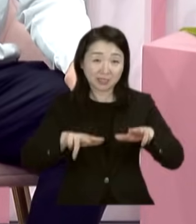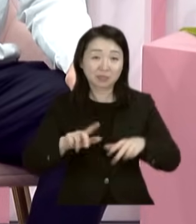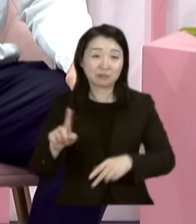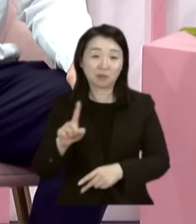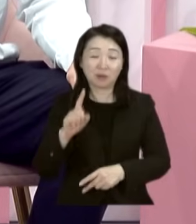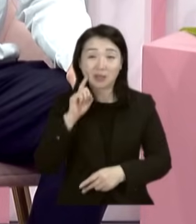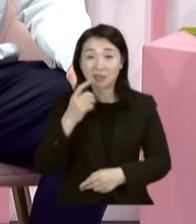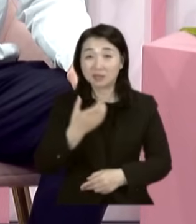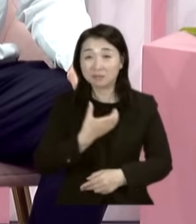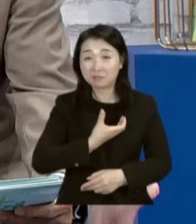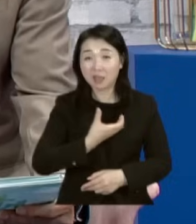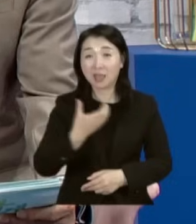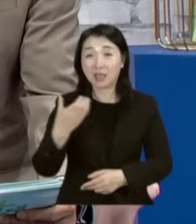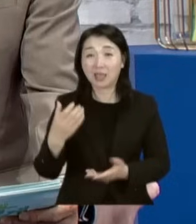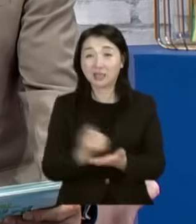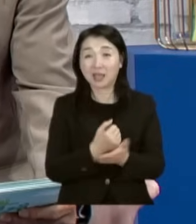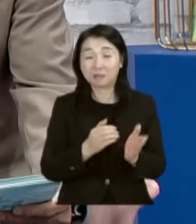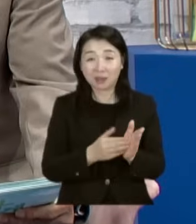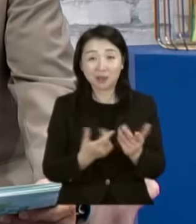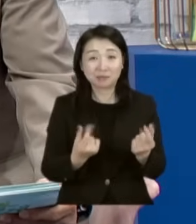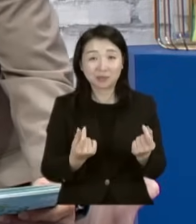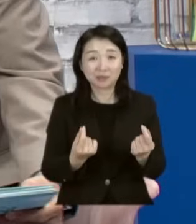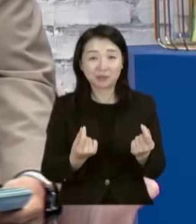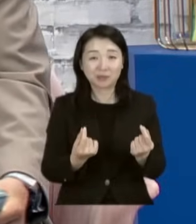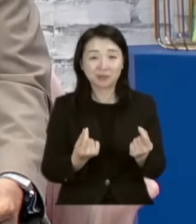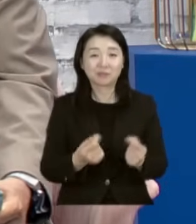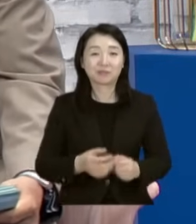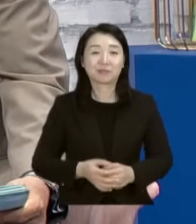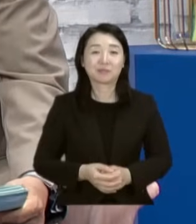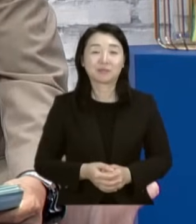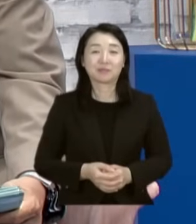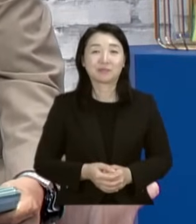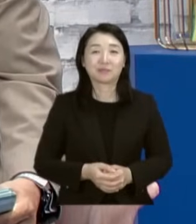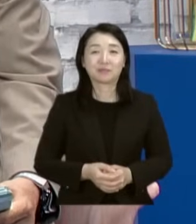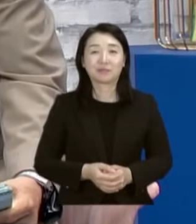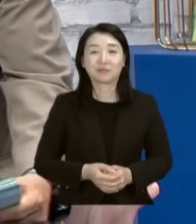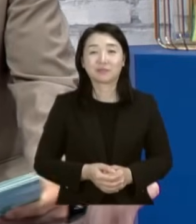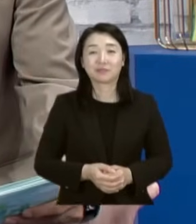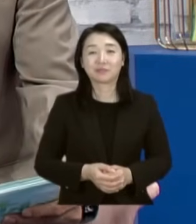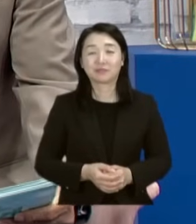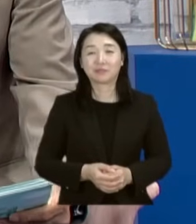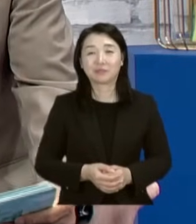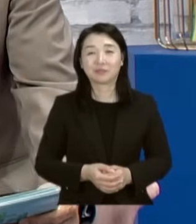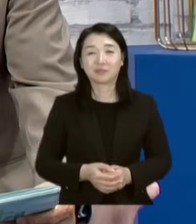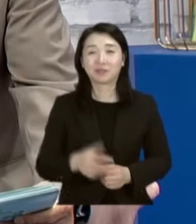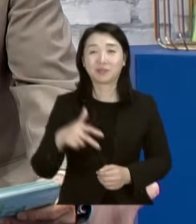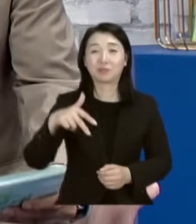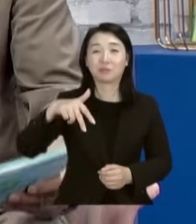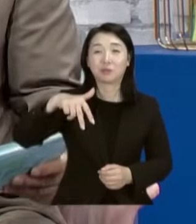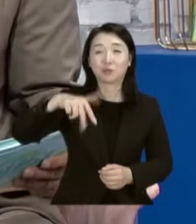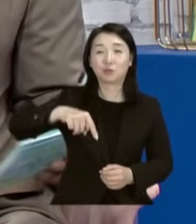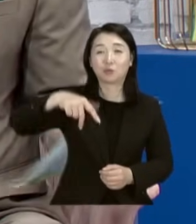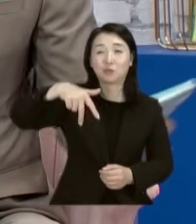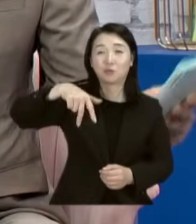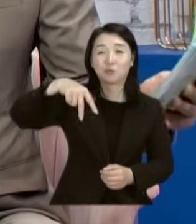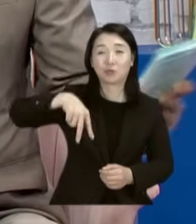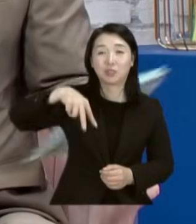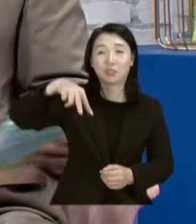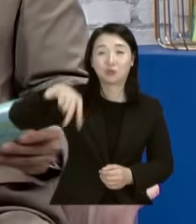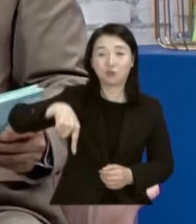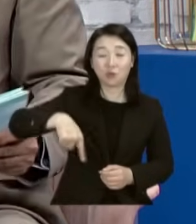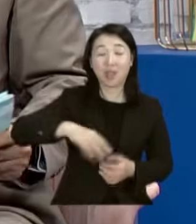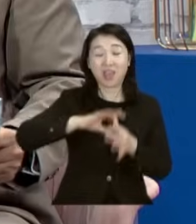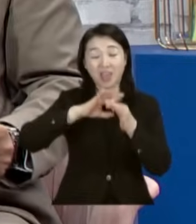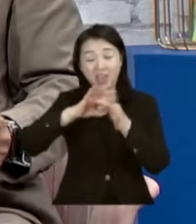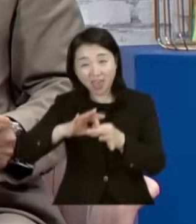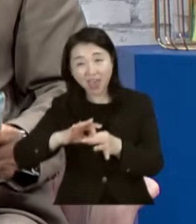그 지금은 이제 금메달리스트 금 메달리스트아요 아드님이 그러면은 주짓수로 쭉 그냥 가는게